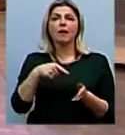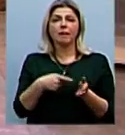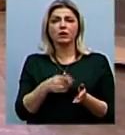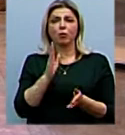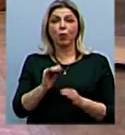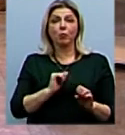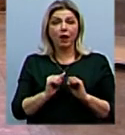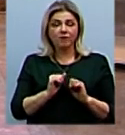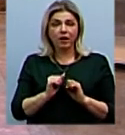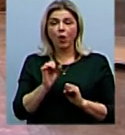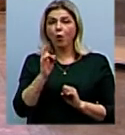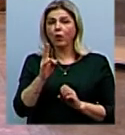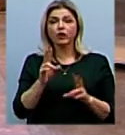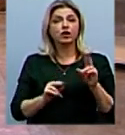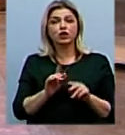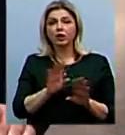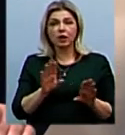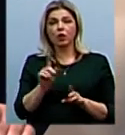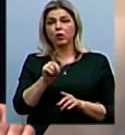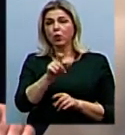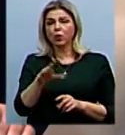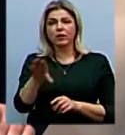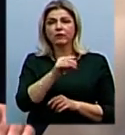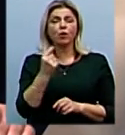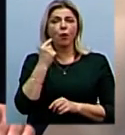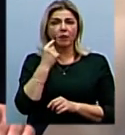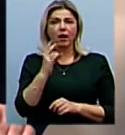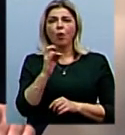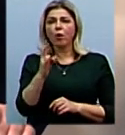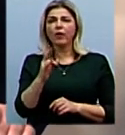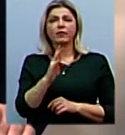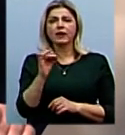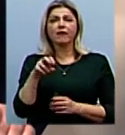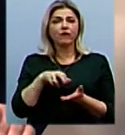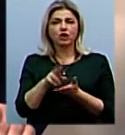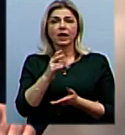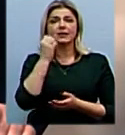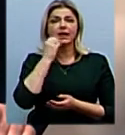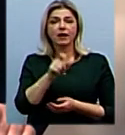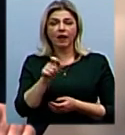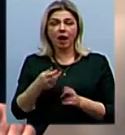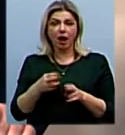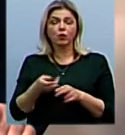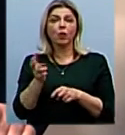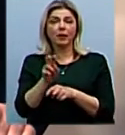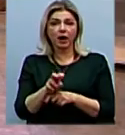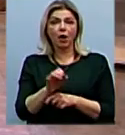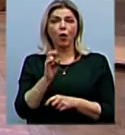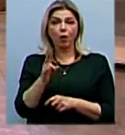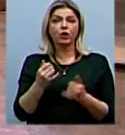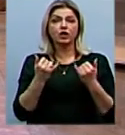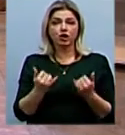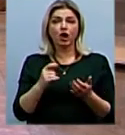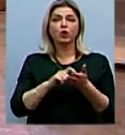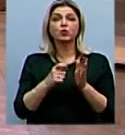управлять. Он не считается, что люди все обиженные. Он ни разу не вышел старикам, которые приходили туда. Он еще в